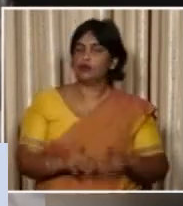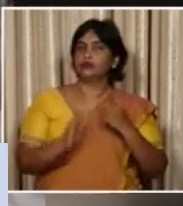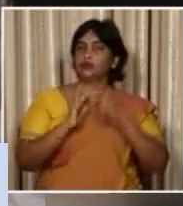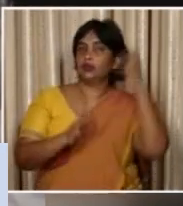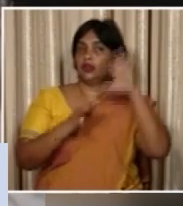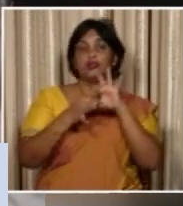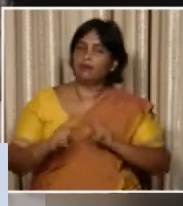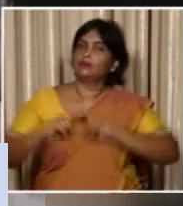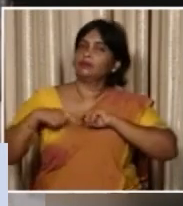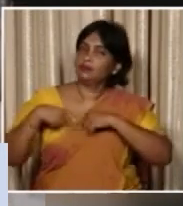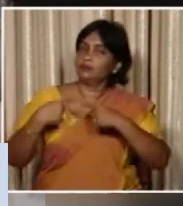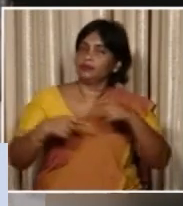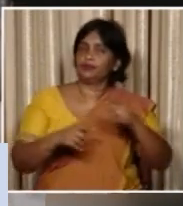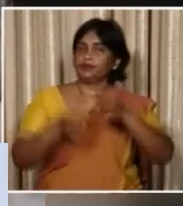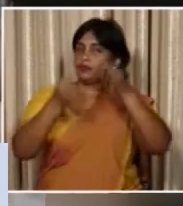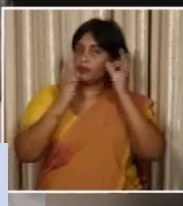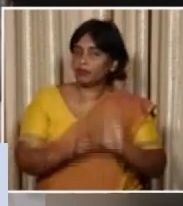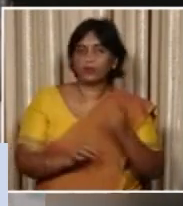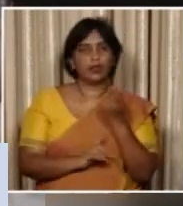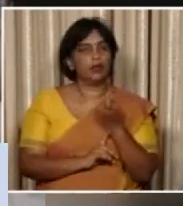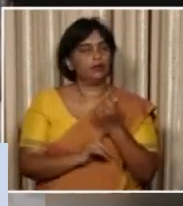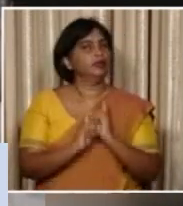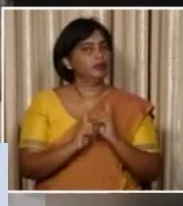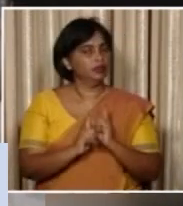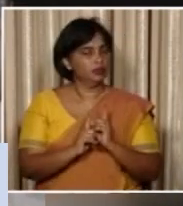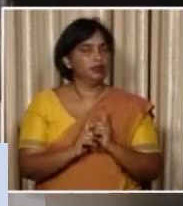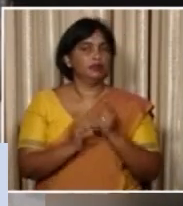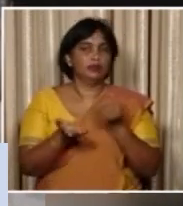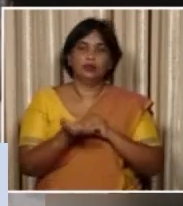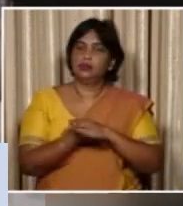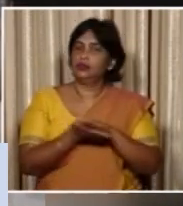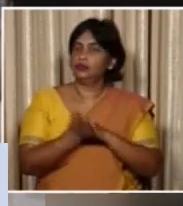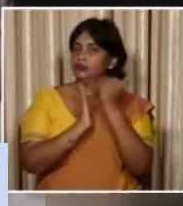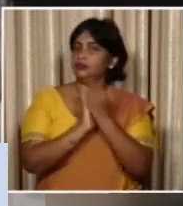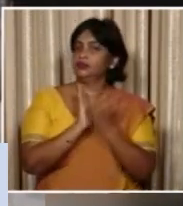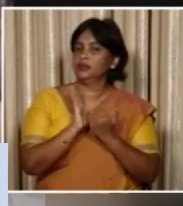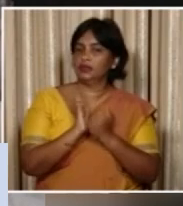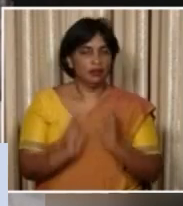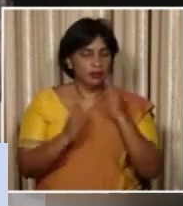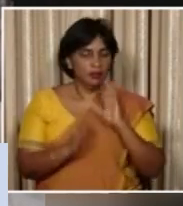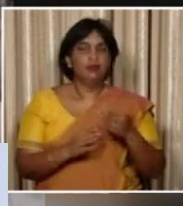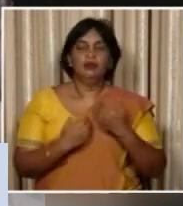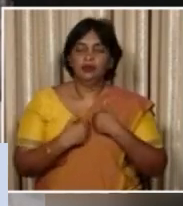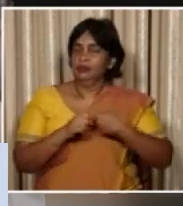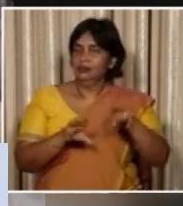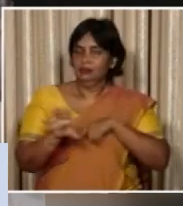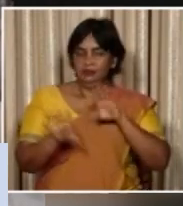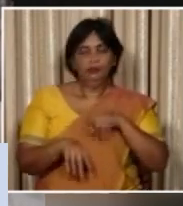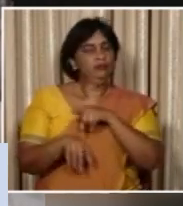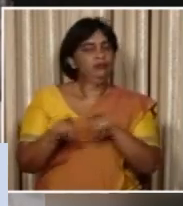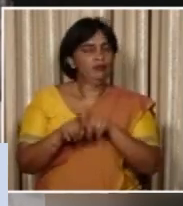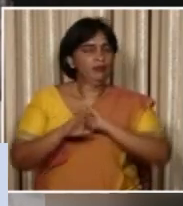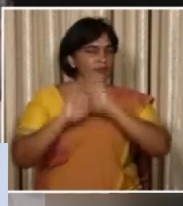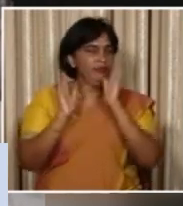ජාත්‍යන්තර සම්බන්ධතා තිබුණා. විධිමත් ලෙස ආර්ථික ස්ථායිකරණ ප්‍රතිසාධක වැඩසටහන් ක්‍රියාත්මක කරන්නට අප මුල පිළුවා. එහි